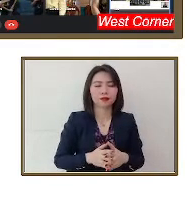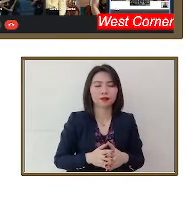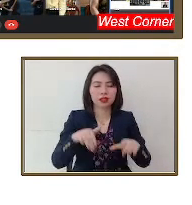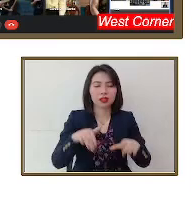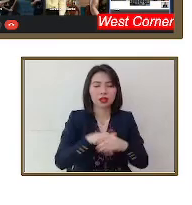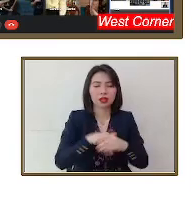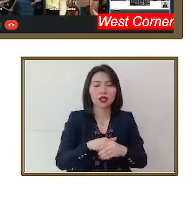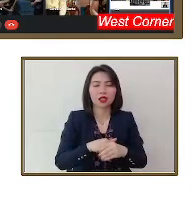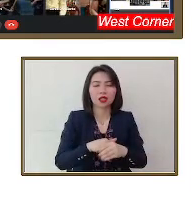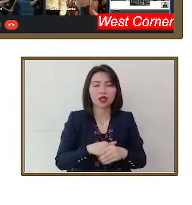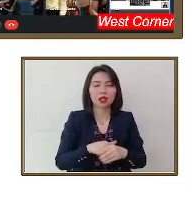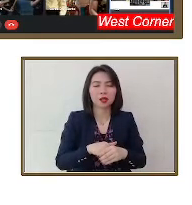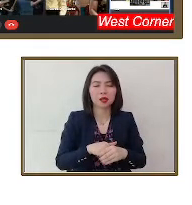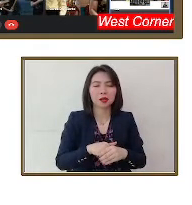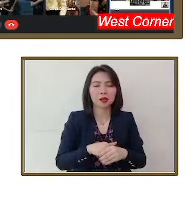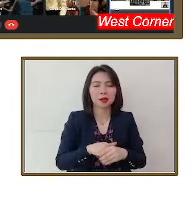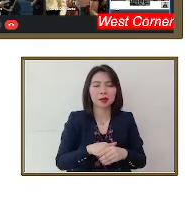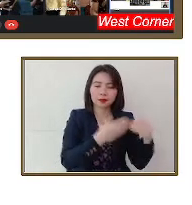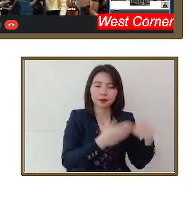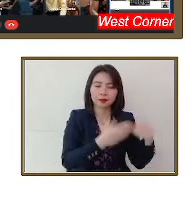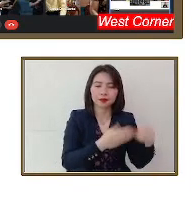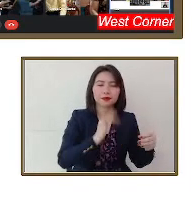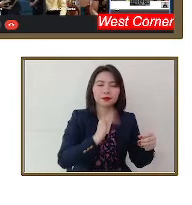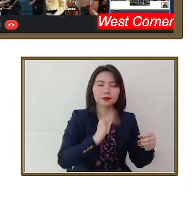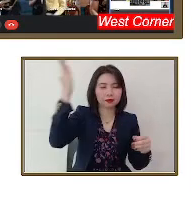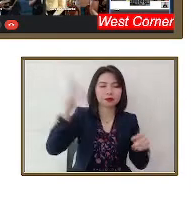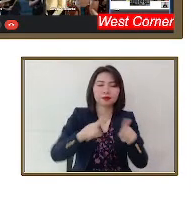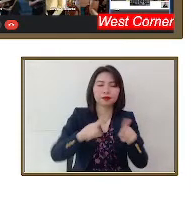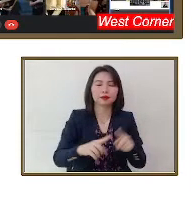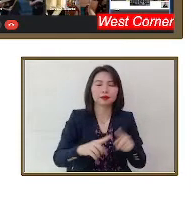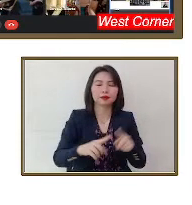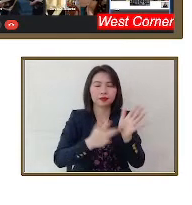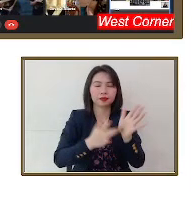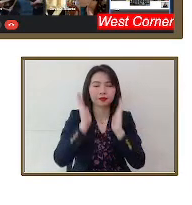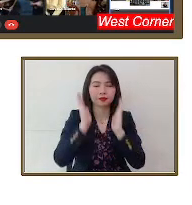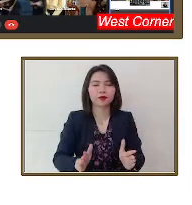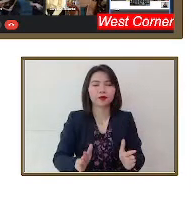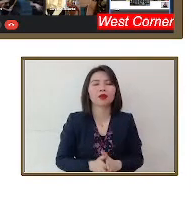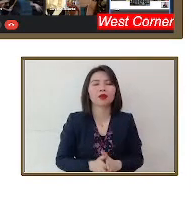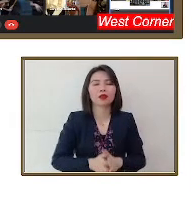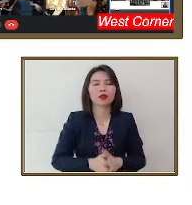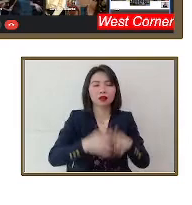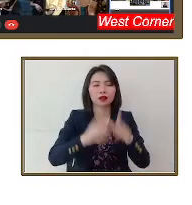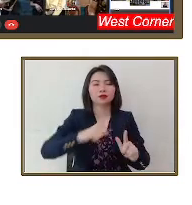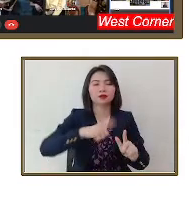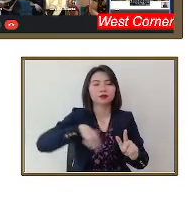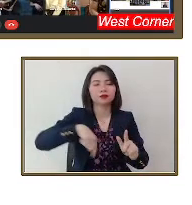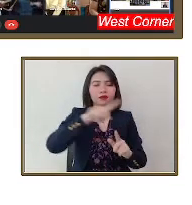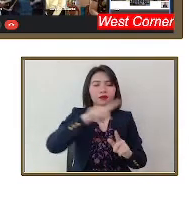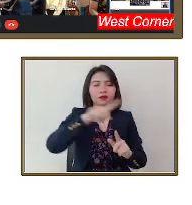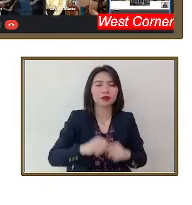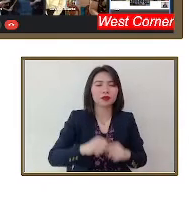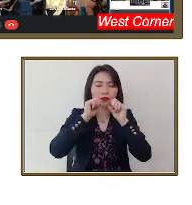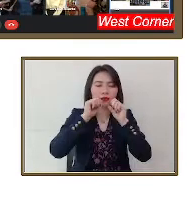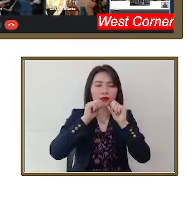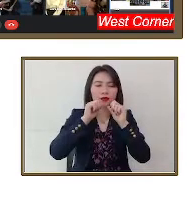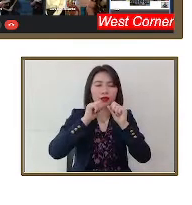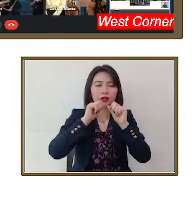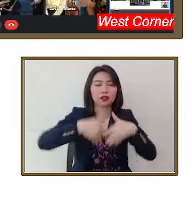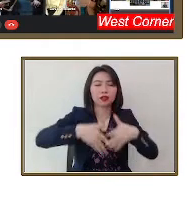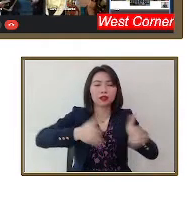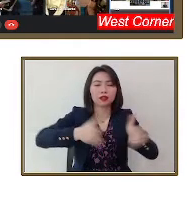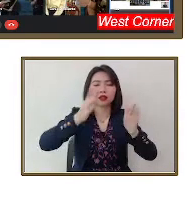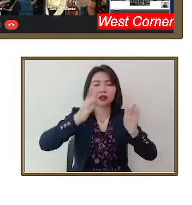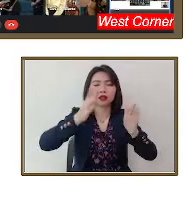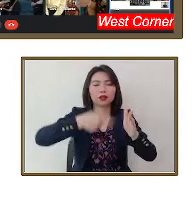aming buhay bilang isang Kristiyano. Pagpalain niyo po ang pag-aaral na ito. Marami po kami mga first time ngayon. Nawa po yung maunawaan